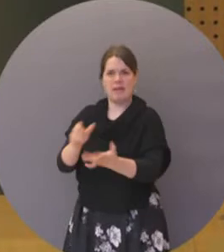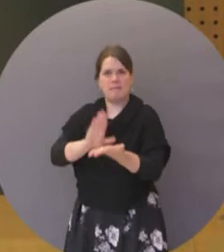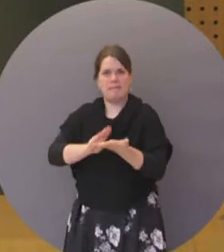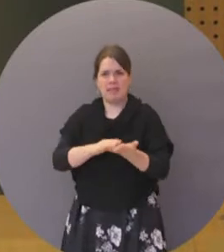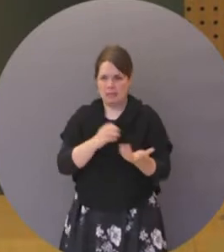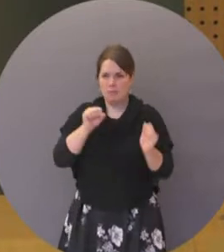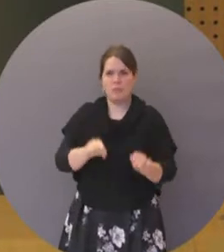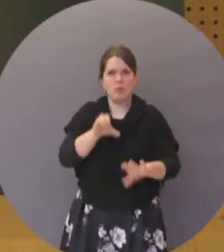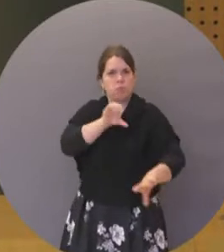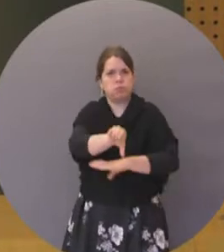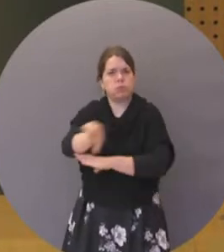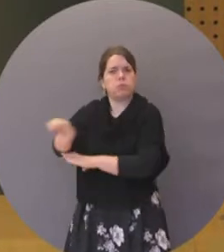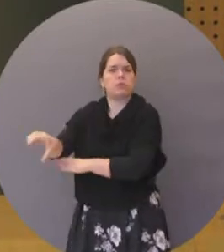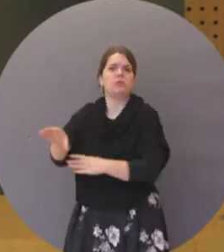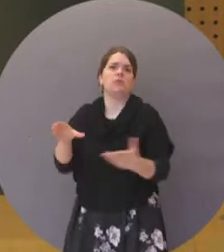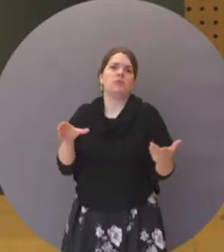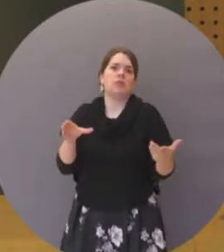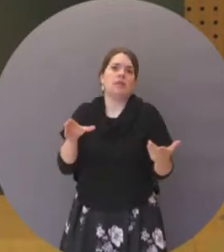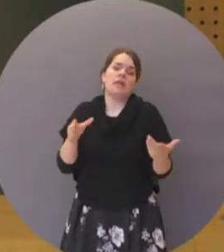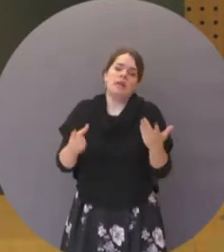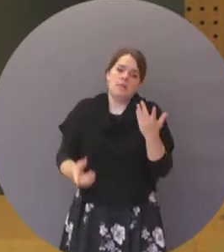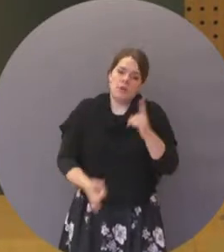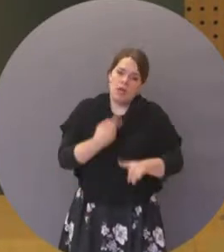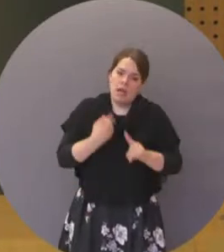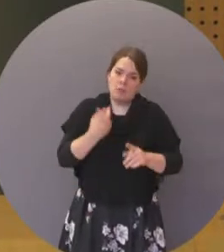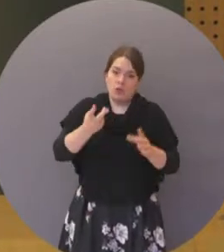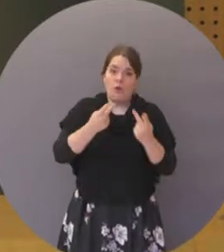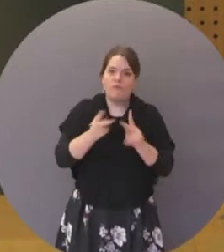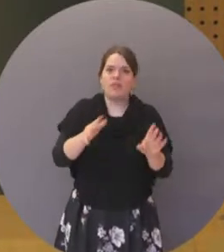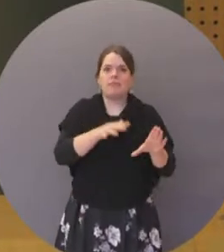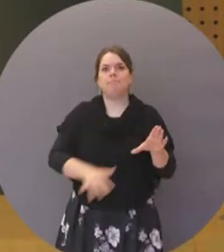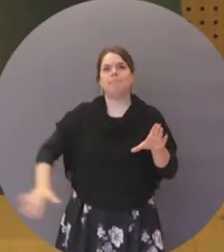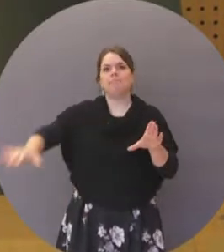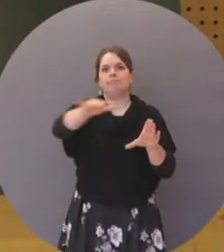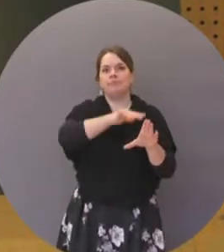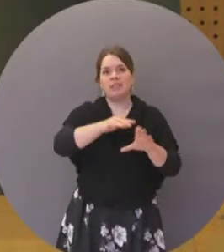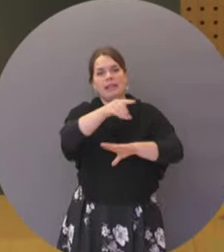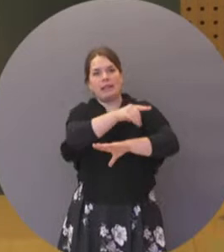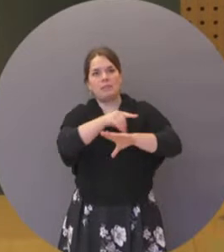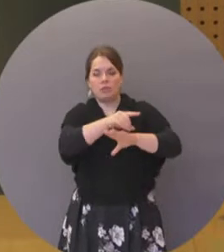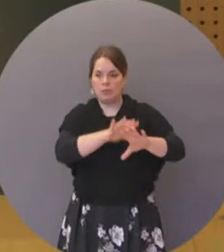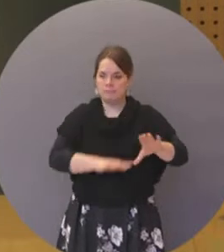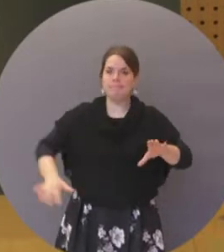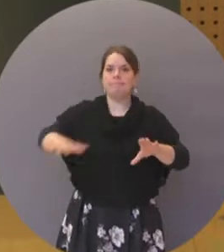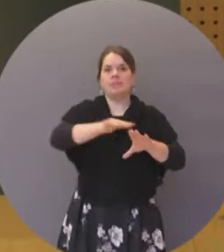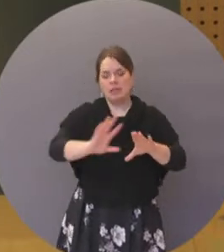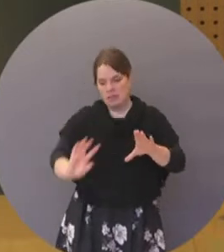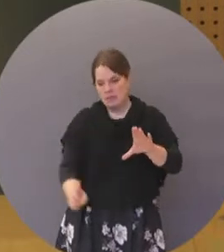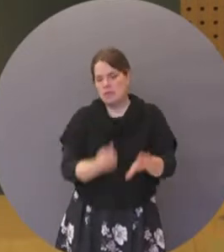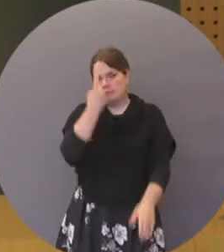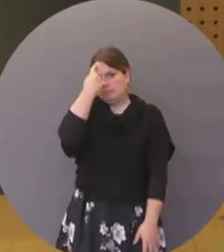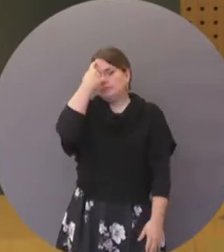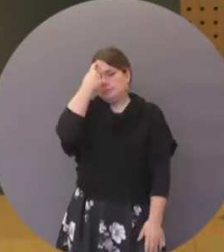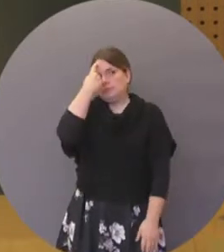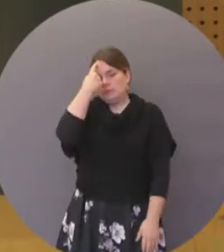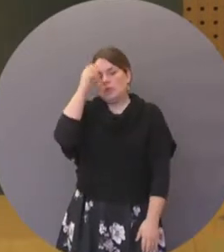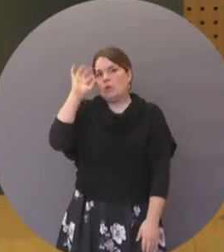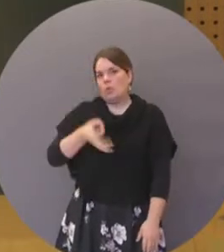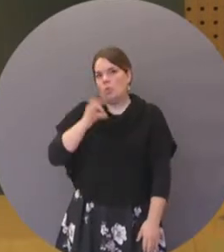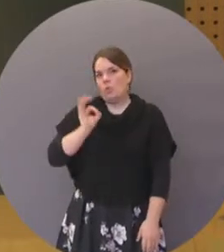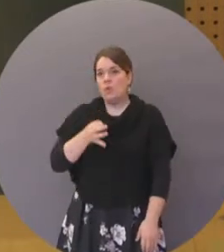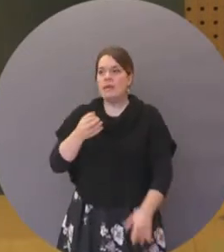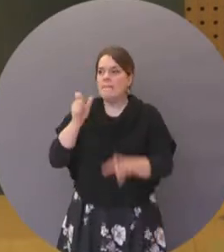que notre collectivité prenne la mesure de l'impact que cela a sur l'attractivité de la collectivité